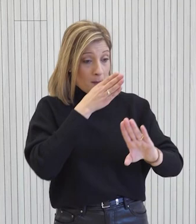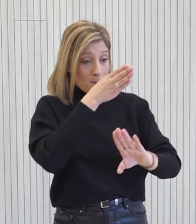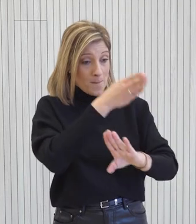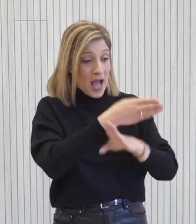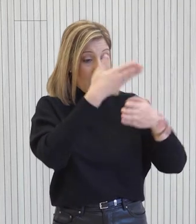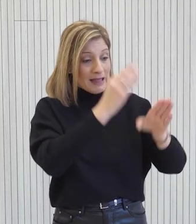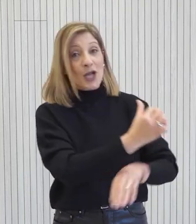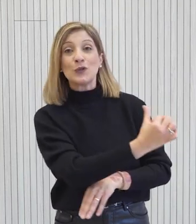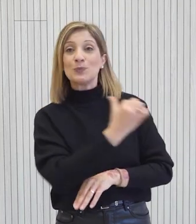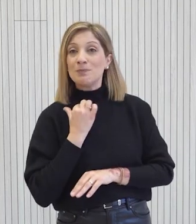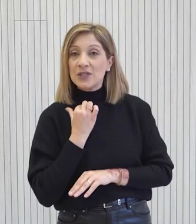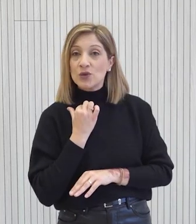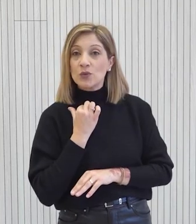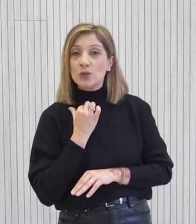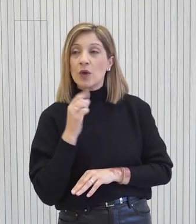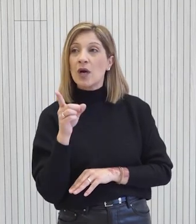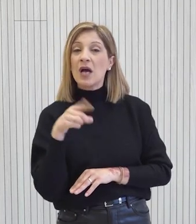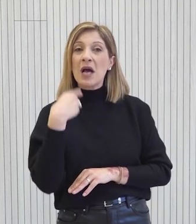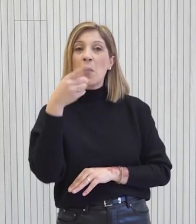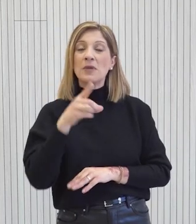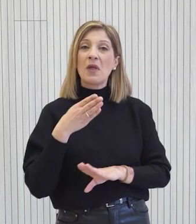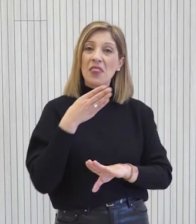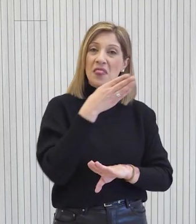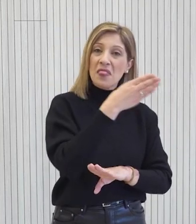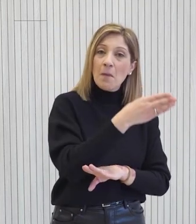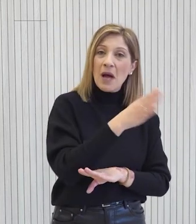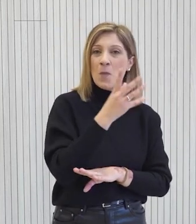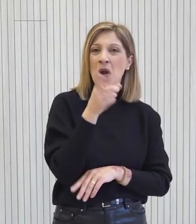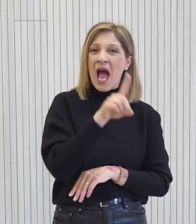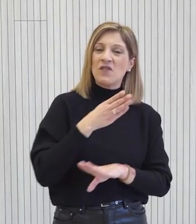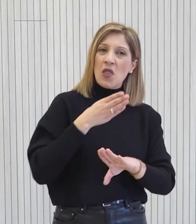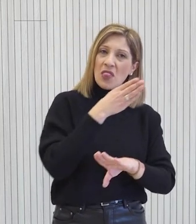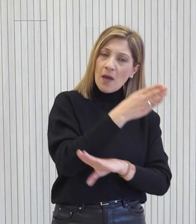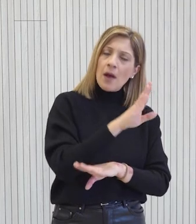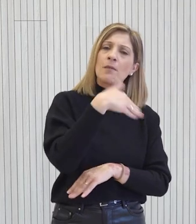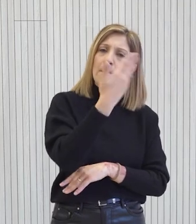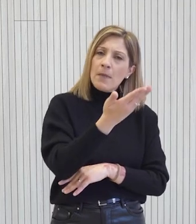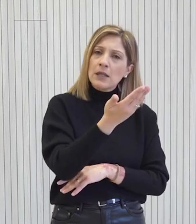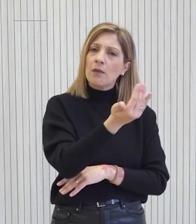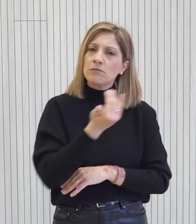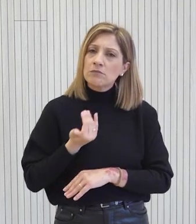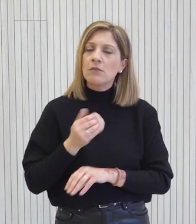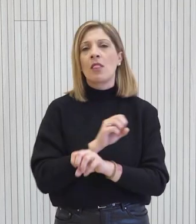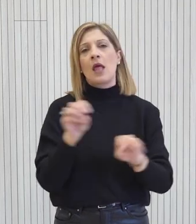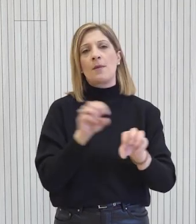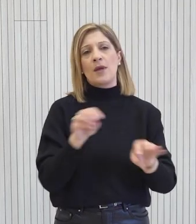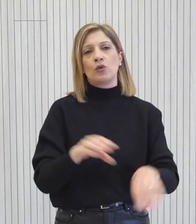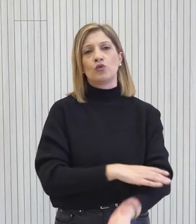οι εμπειρογνώμονες, οι οποίοι μεταβαίνουν, αν δεν κάνω λάθος, τις επόμενες μέρες, ενδεχομένως και αύριο, θα υπάρξουν, αν κριθεί σκόπιμο,